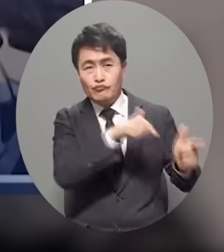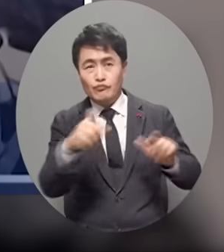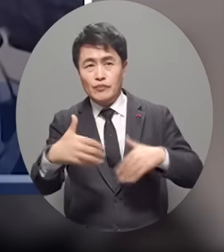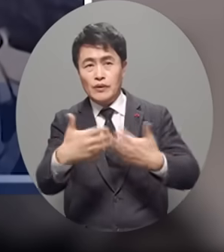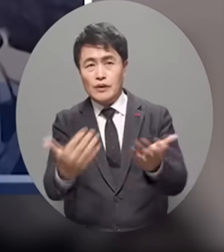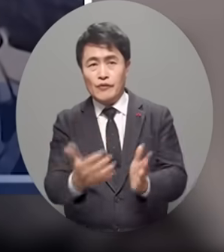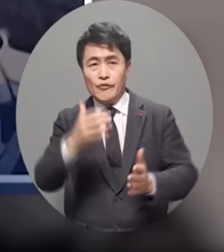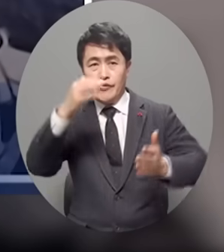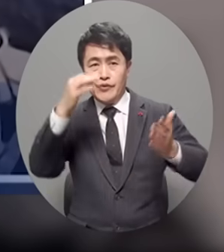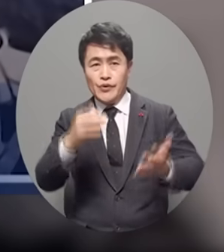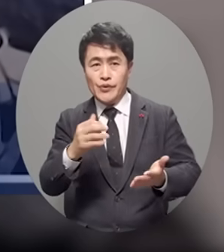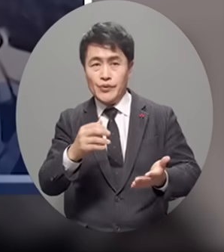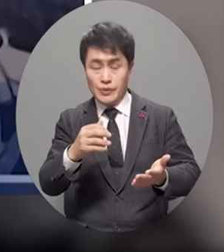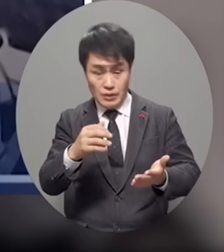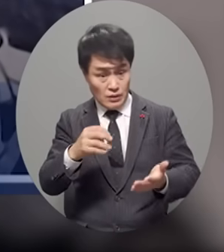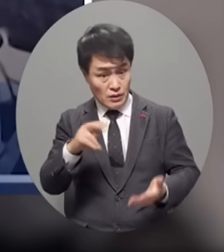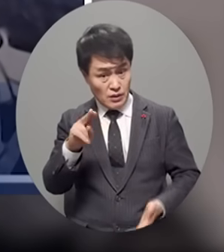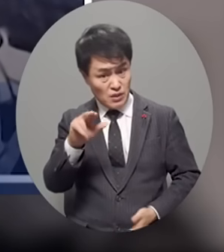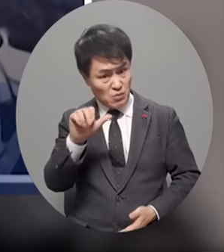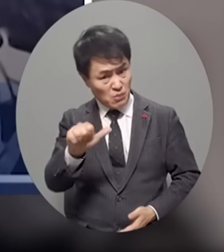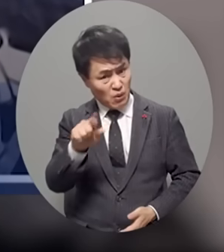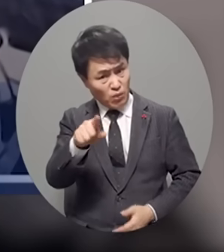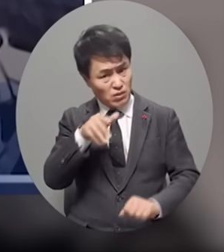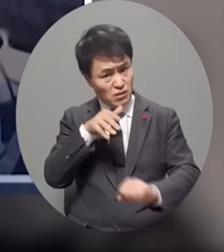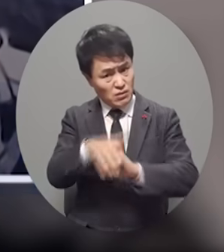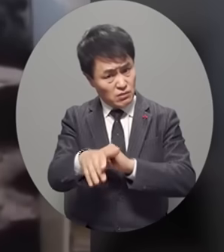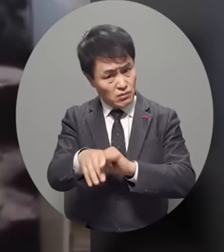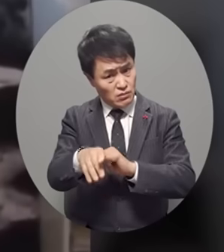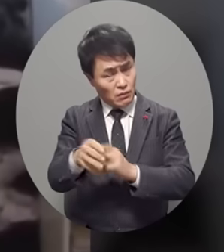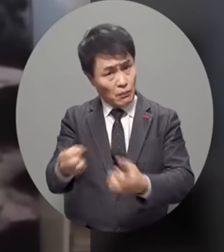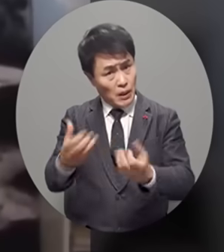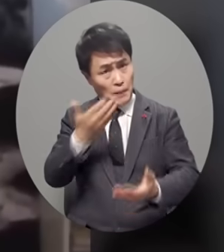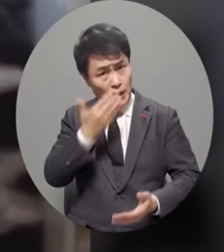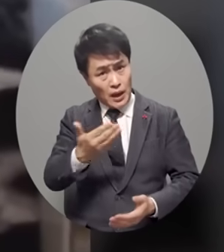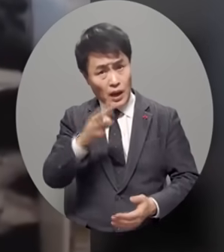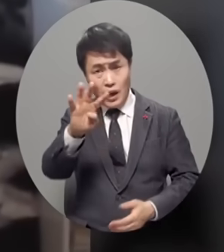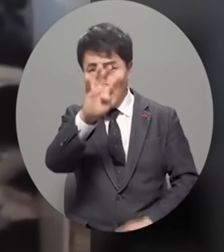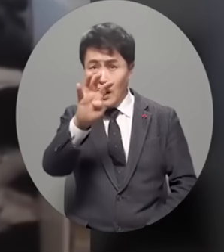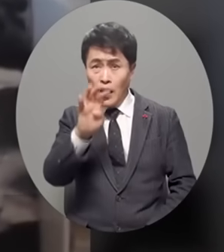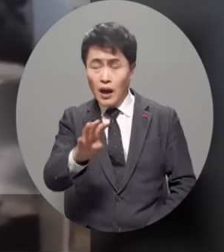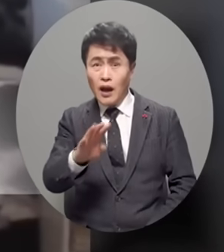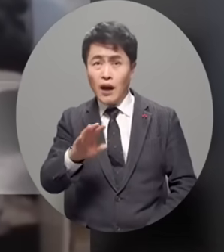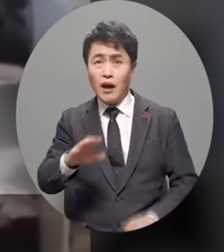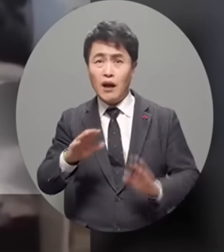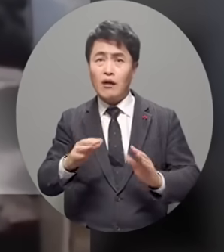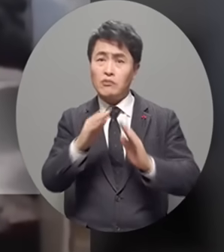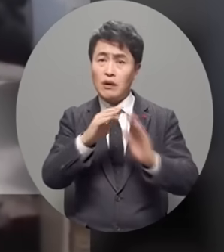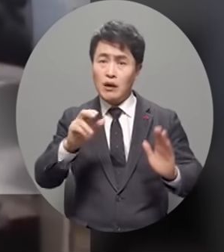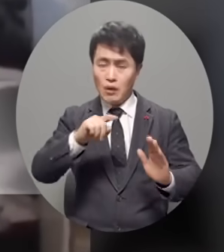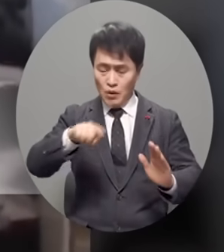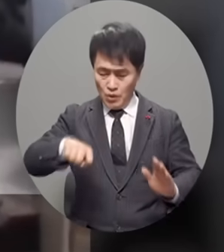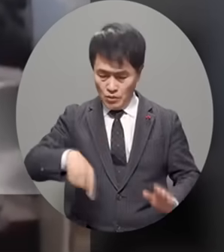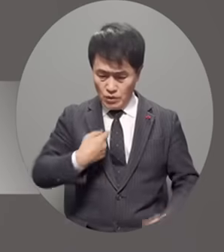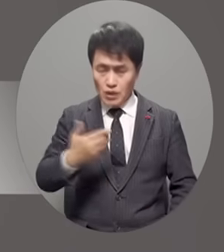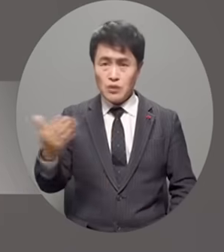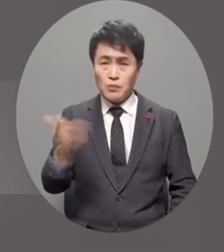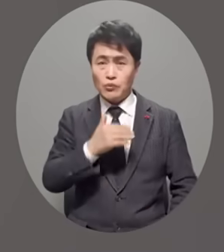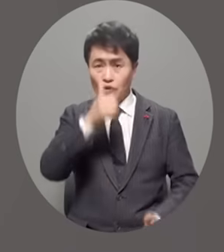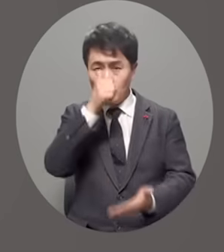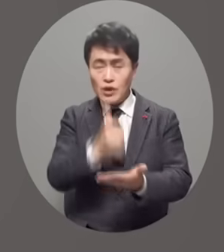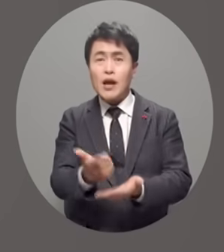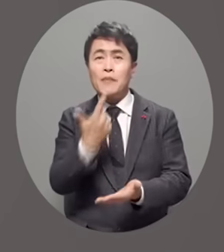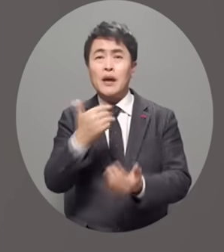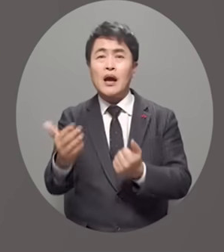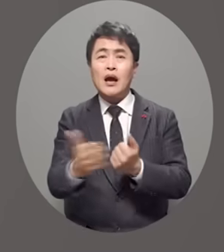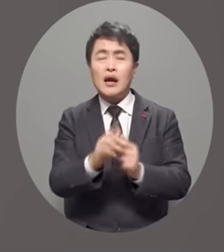재산이 25만 원밖에 없는 자들이 어떻게 그렇게 했을까요? 방송을 이어가던 전 씨는 돌연 자신부터 처벌받겠다며